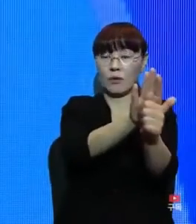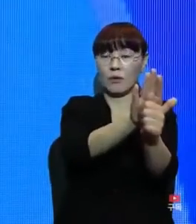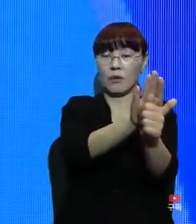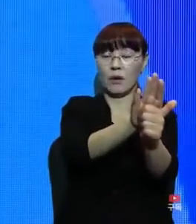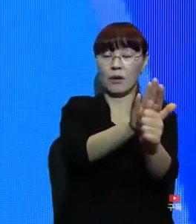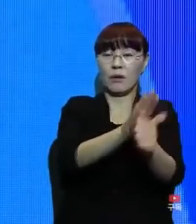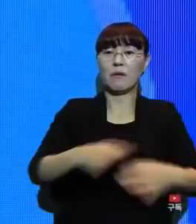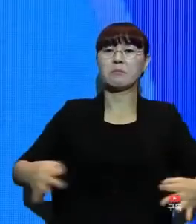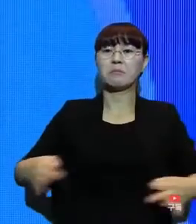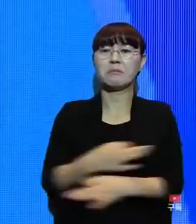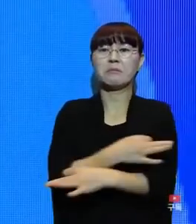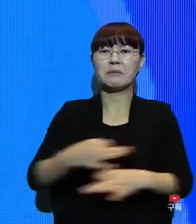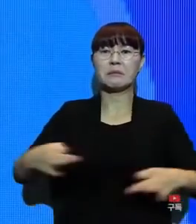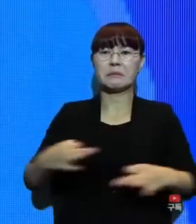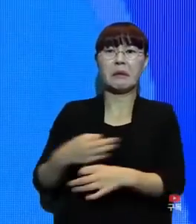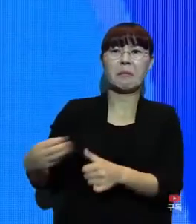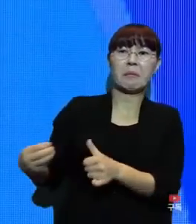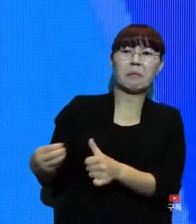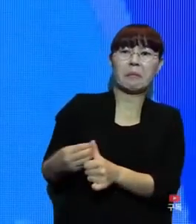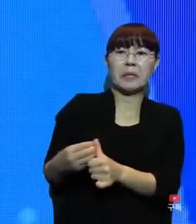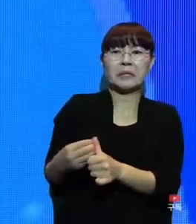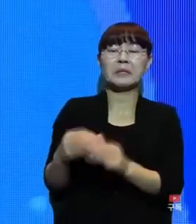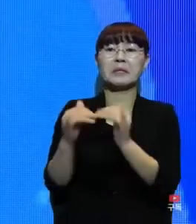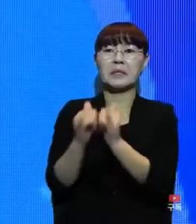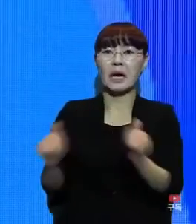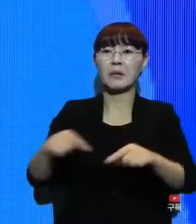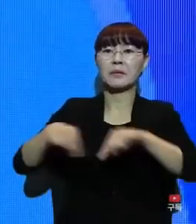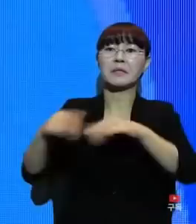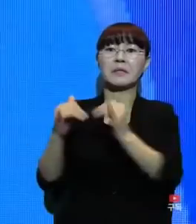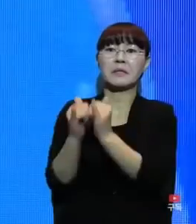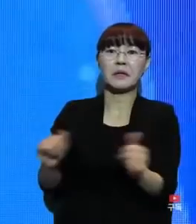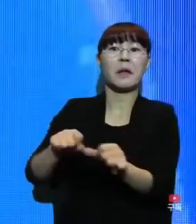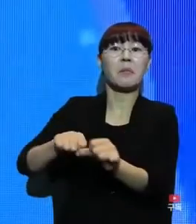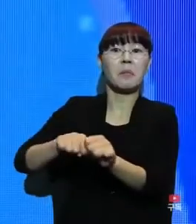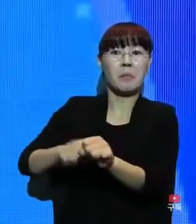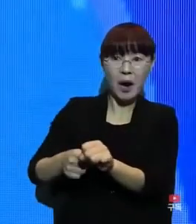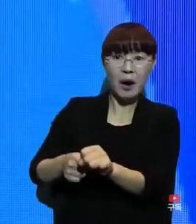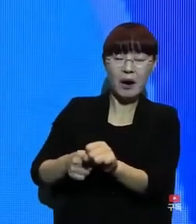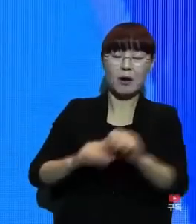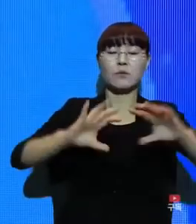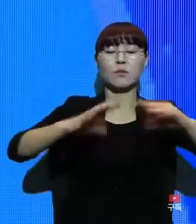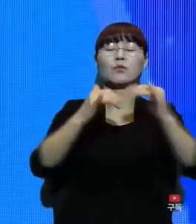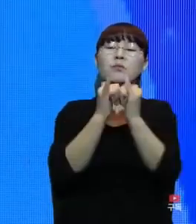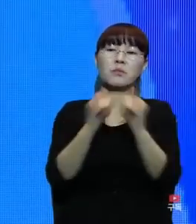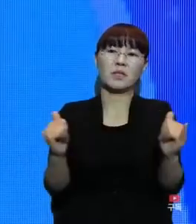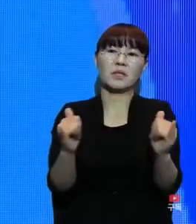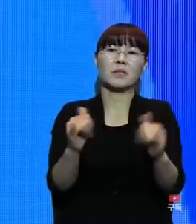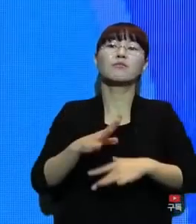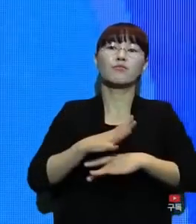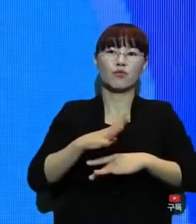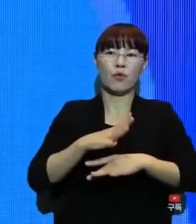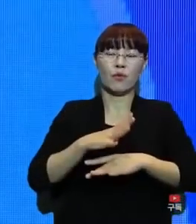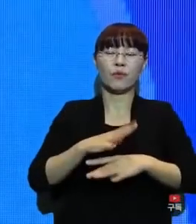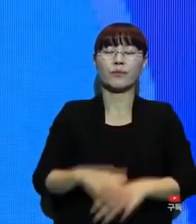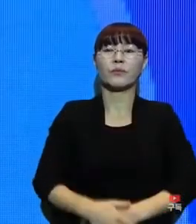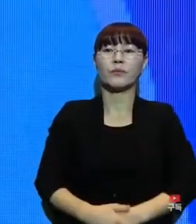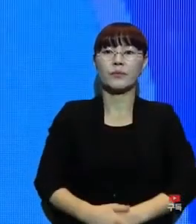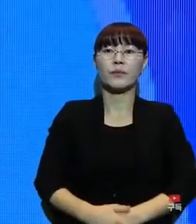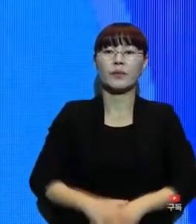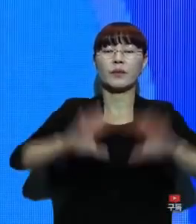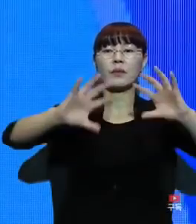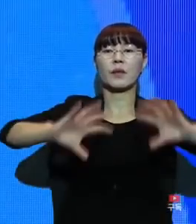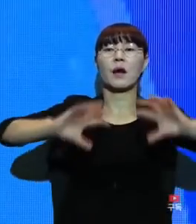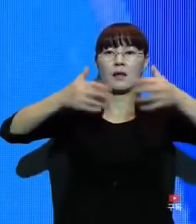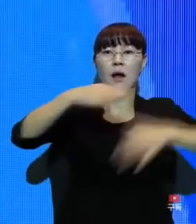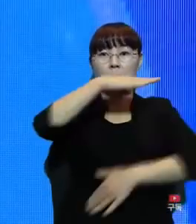보패 하고 무능하고 배신하는 정치에는 책임을 물어야 정치가 국민을 두려워 합니다 그래야 나라가